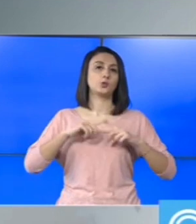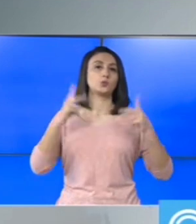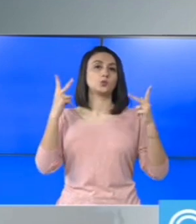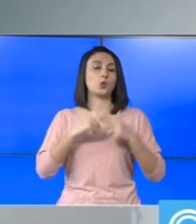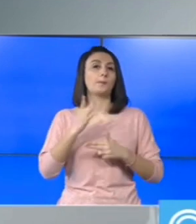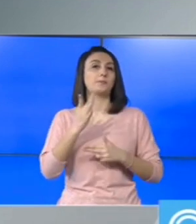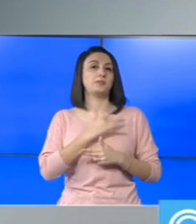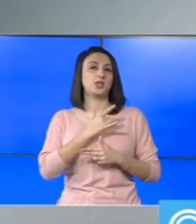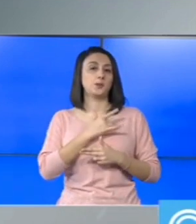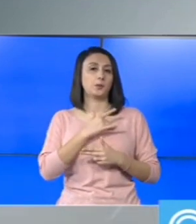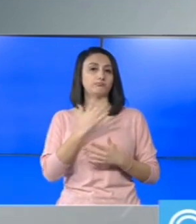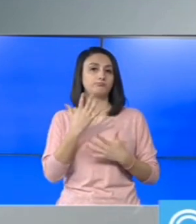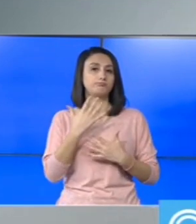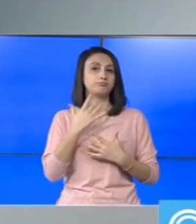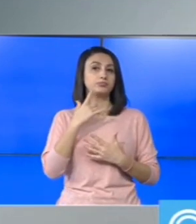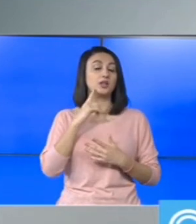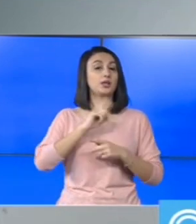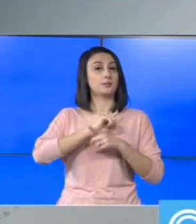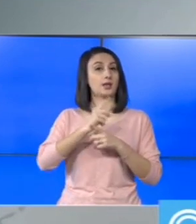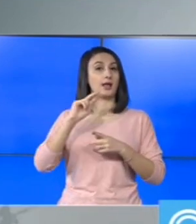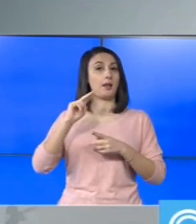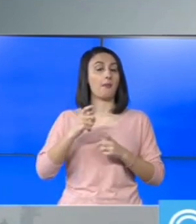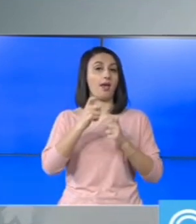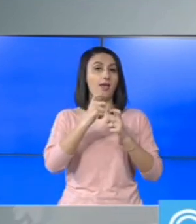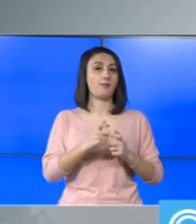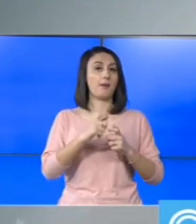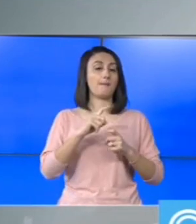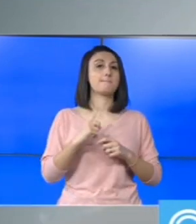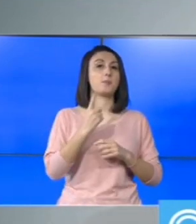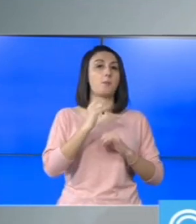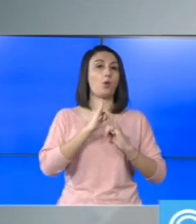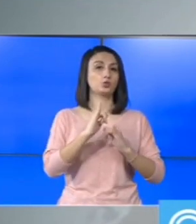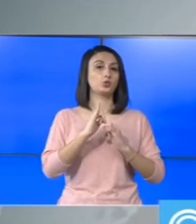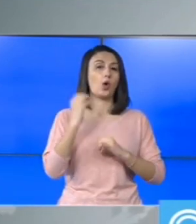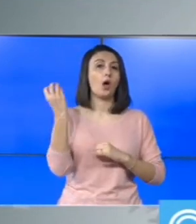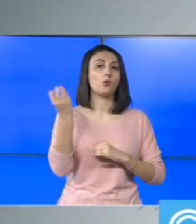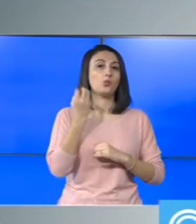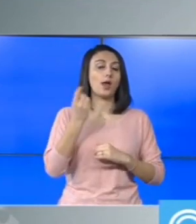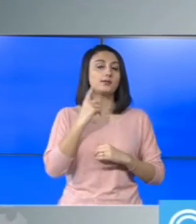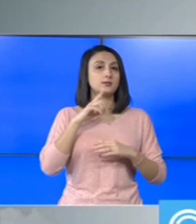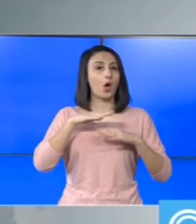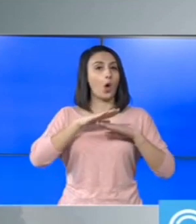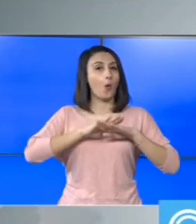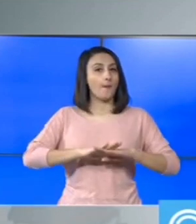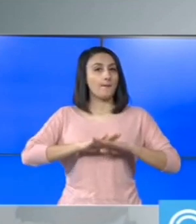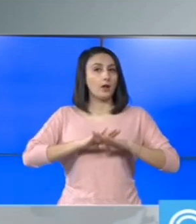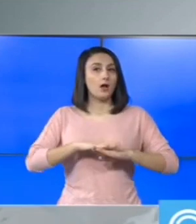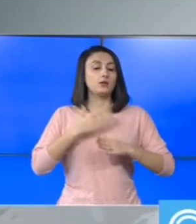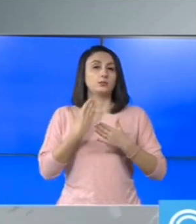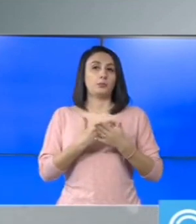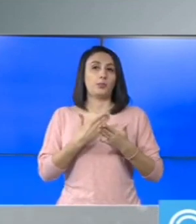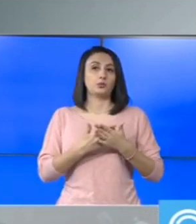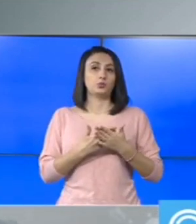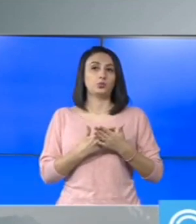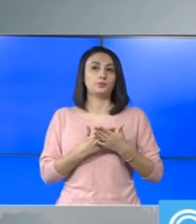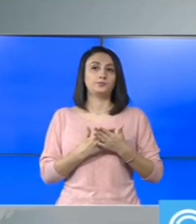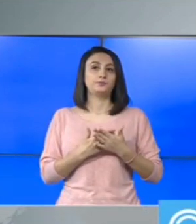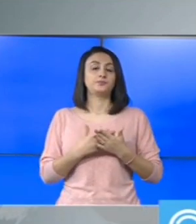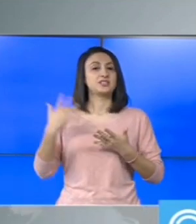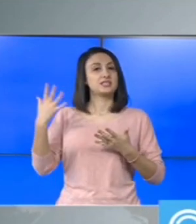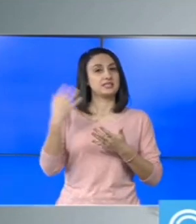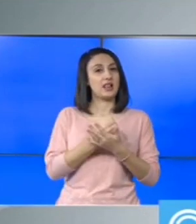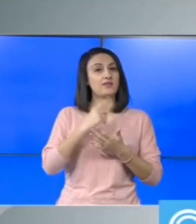cardiorespirator imediat a fost chemat un echipaj de prim ajutor de la ambulanță e sau aplicat manevrele de resuscitare și în